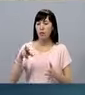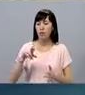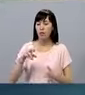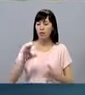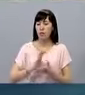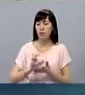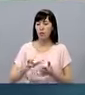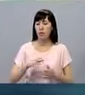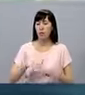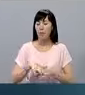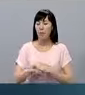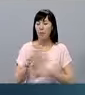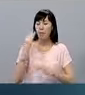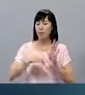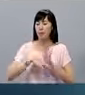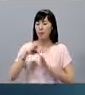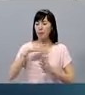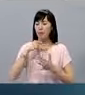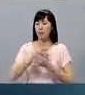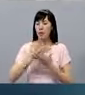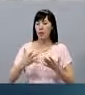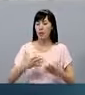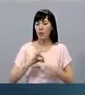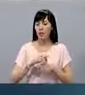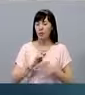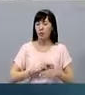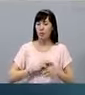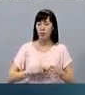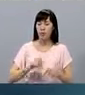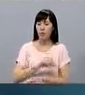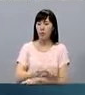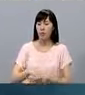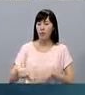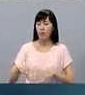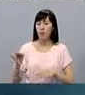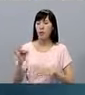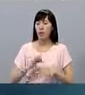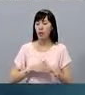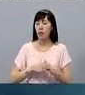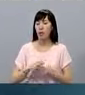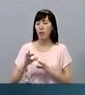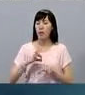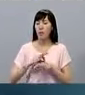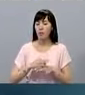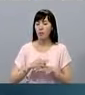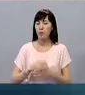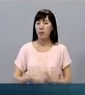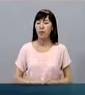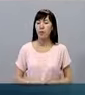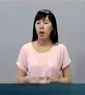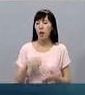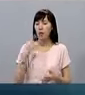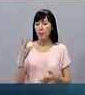живой массы высокое качество в мясных продуктов ведется работа по устранению таможенных барьеров и совершенствование транспортной инфраструктуры стоит